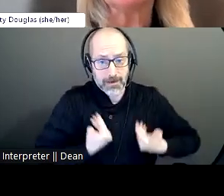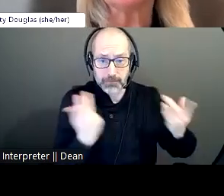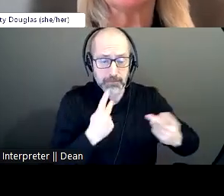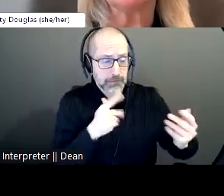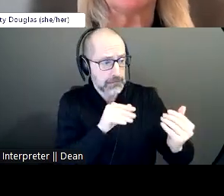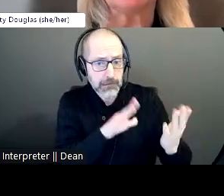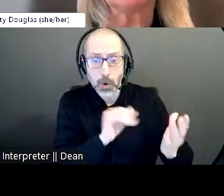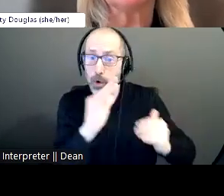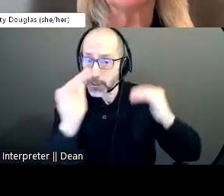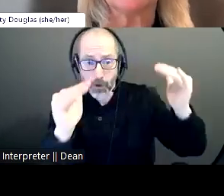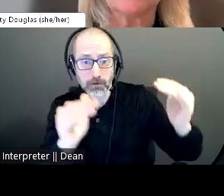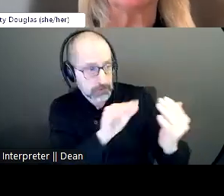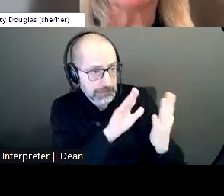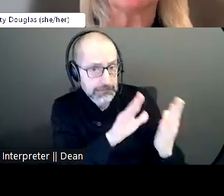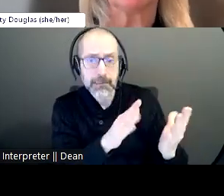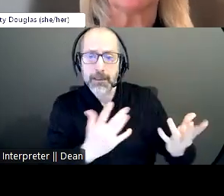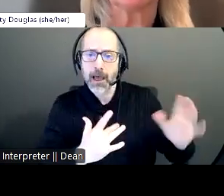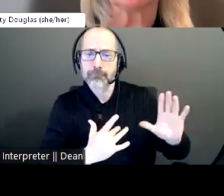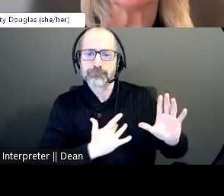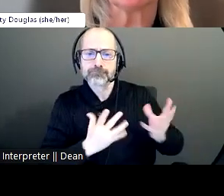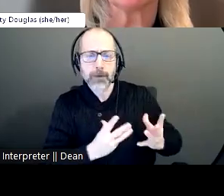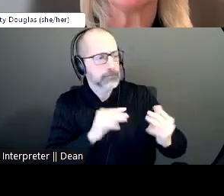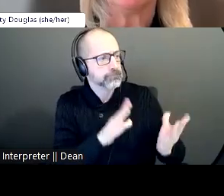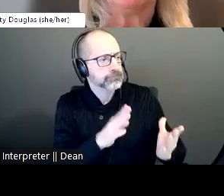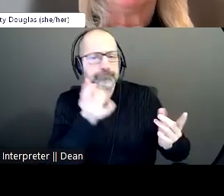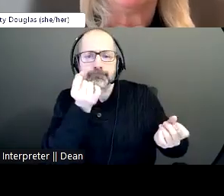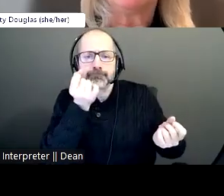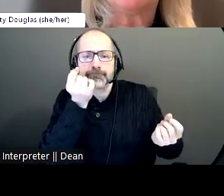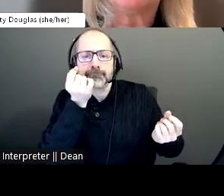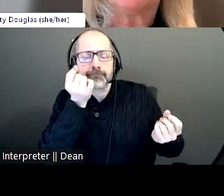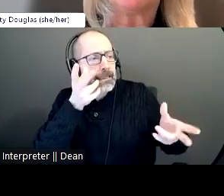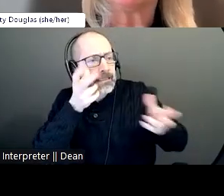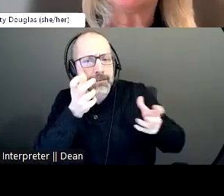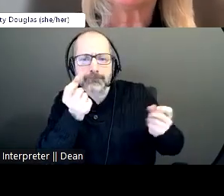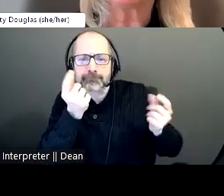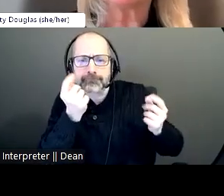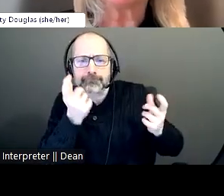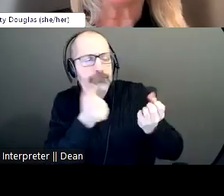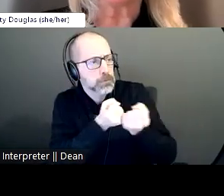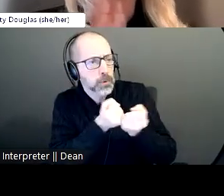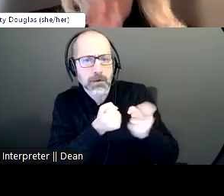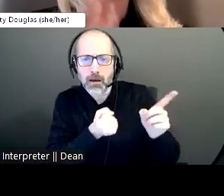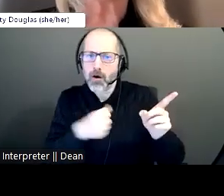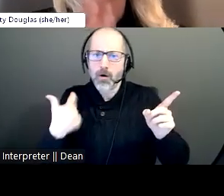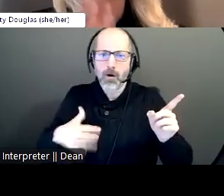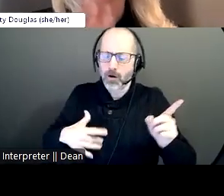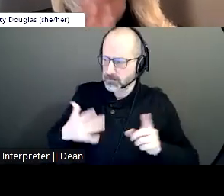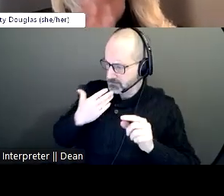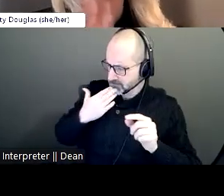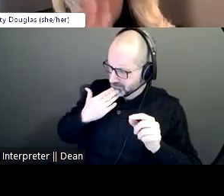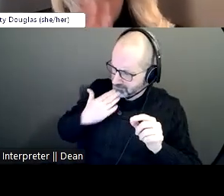passer avec les jeunes et avec les adultes. Ceci a fait une très grande différence. Bien